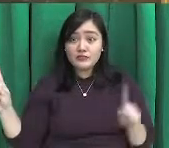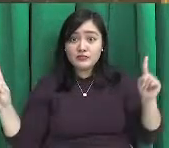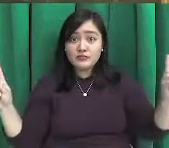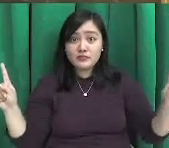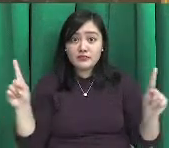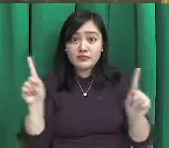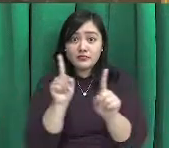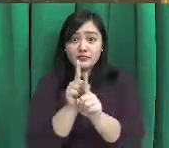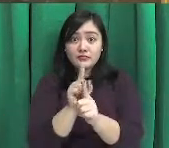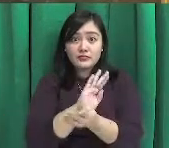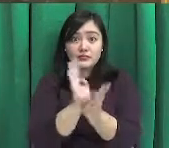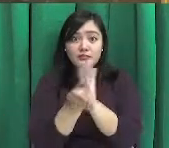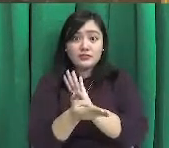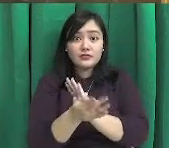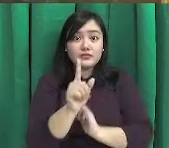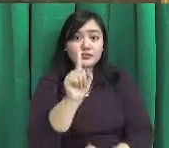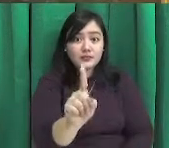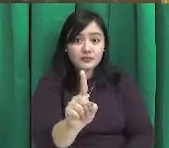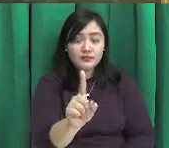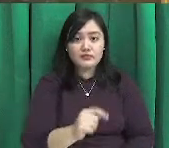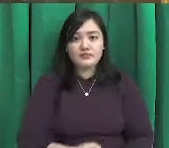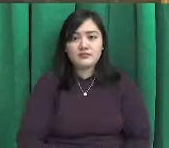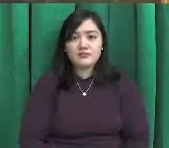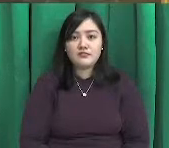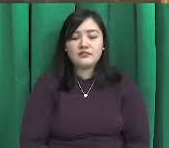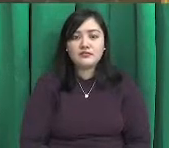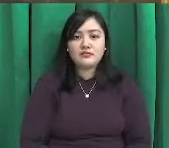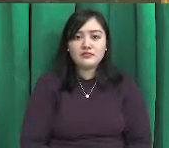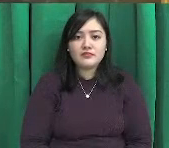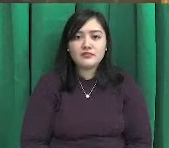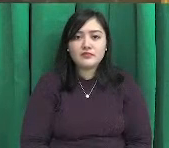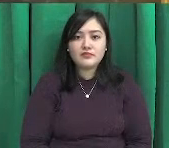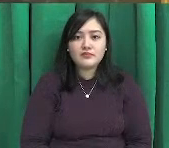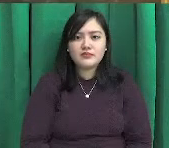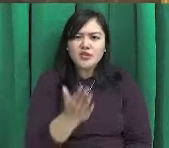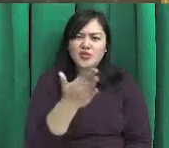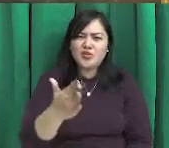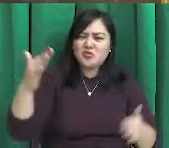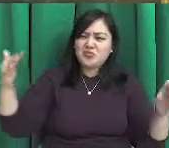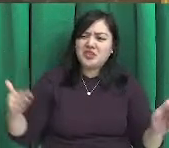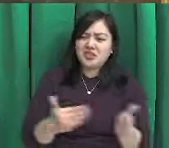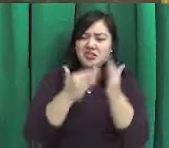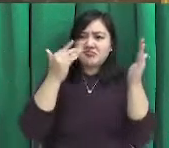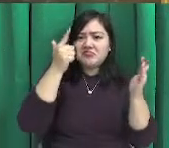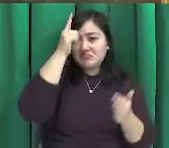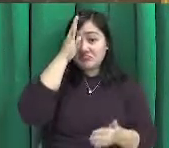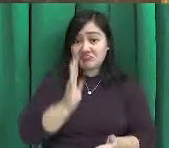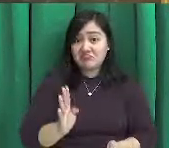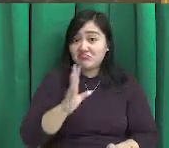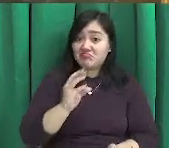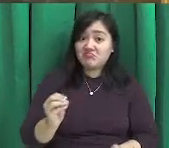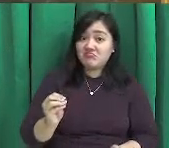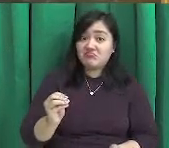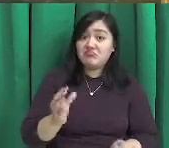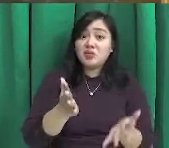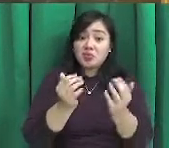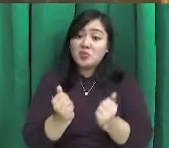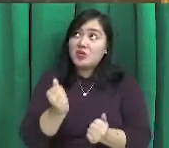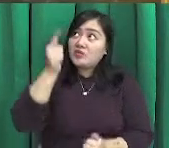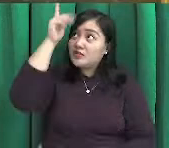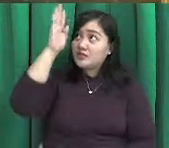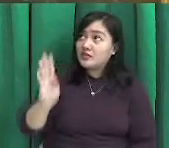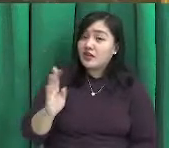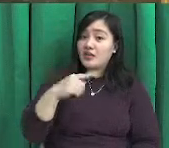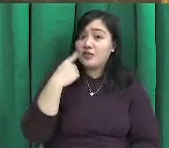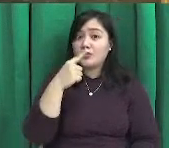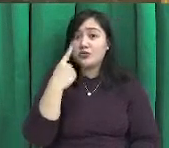Aba, nilalabanan mo ang Diyos and you want God to bless your marriage? Now, how can a holy God who